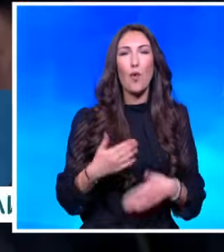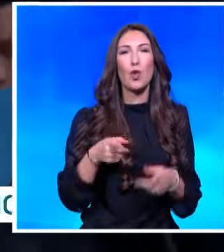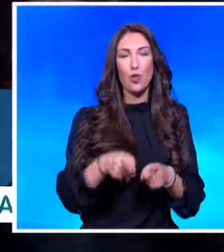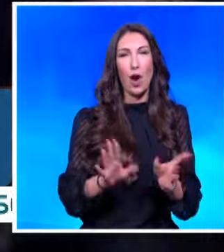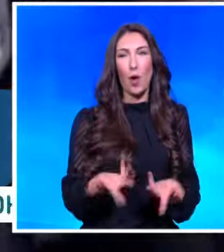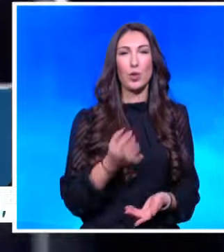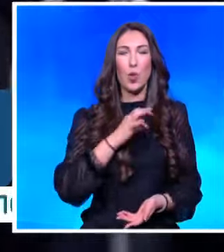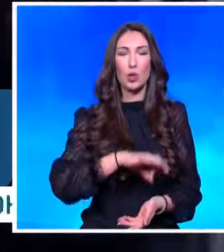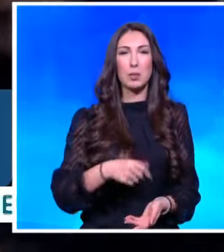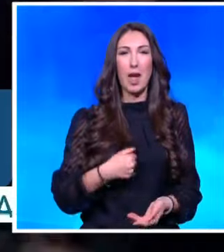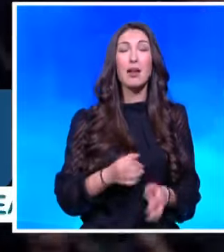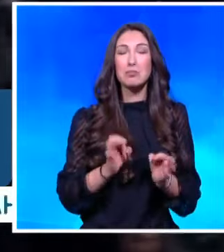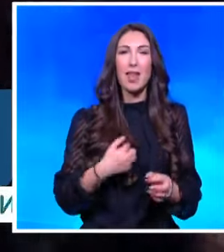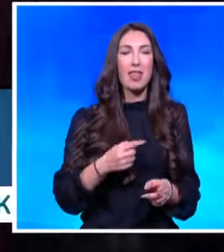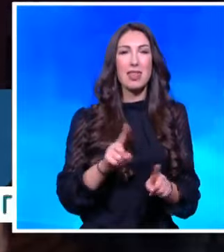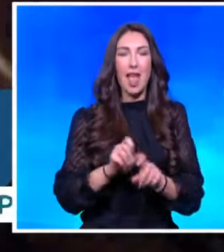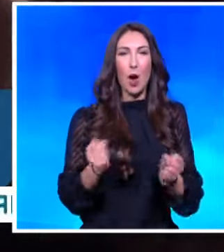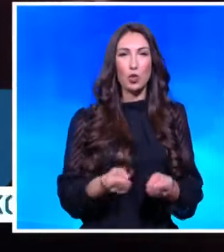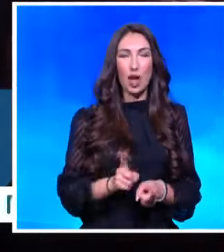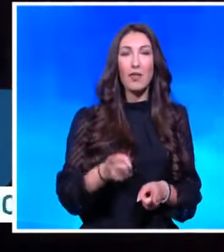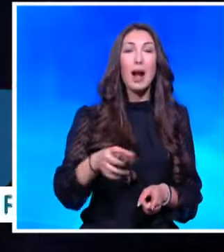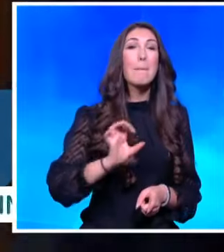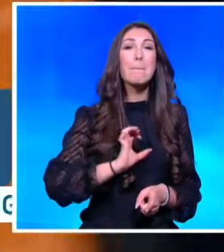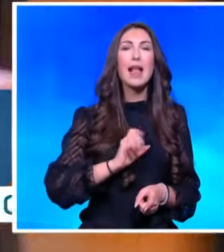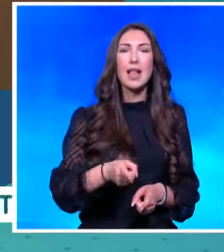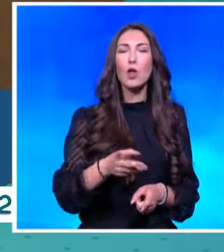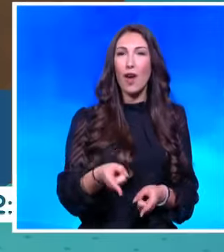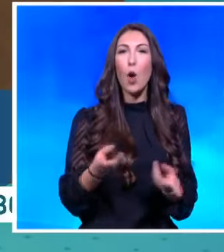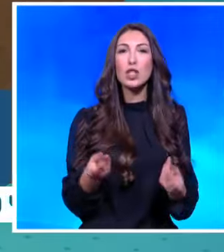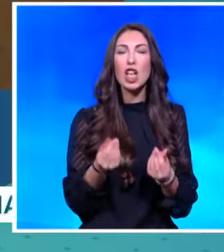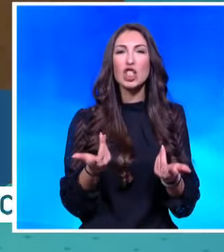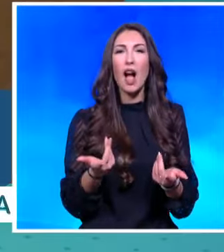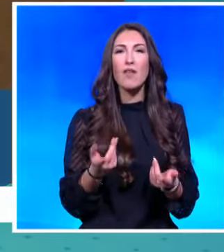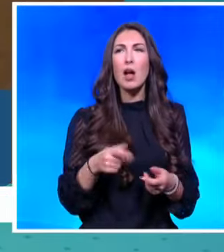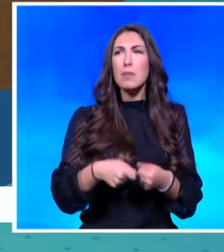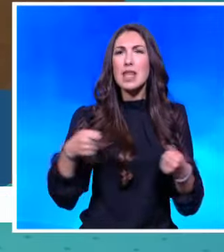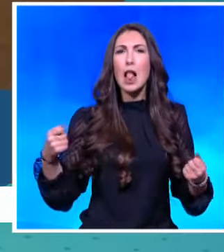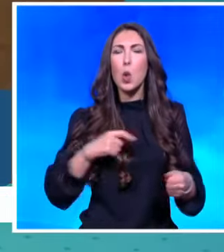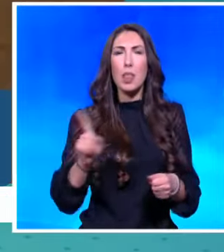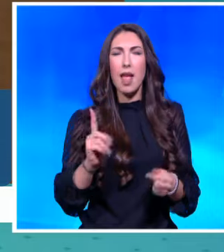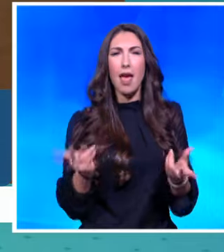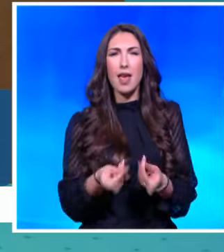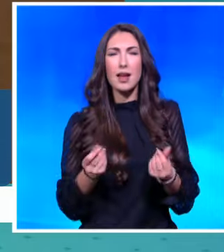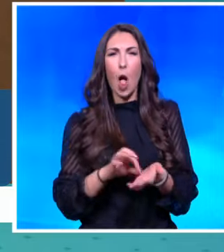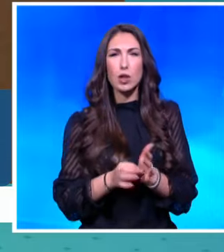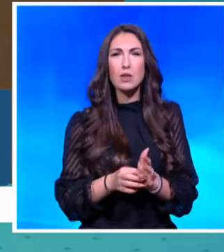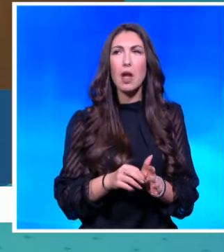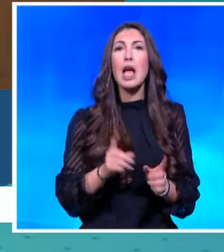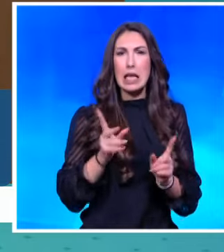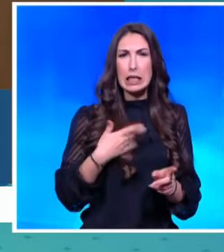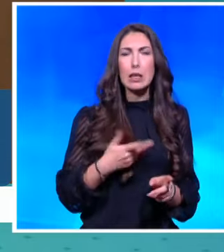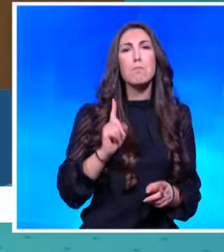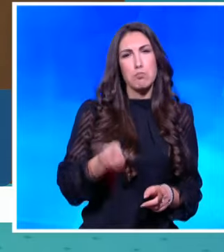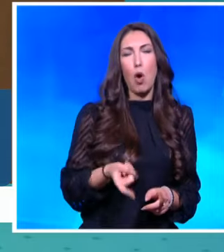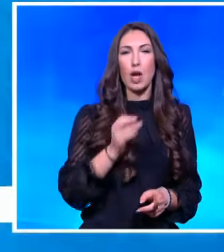което постигнах. Наистина не очаквах. Този медал за мен означава, че дори да отсъствам дълго време, искам ли мога да го постигна.